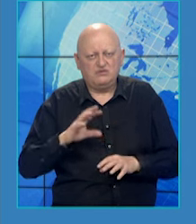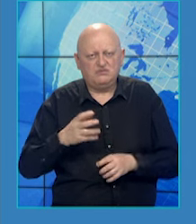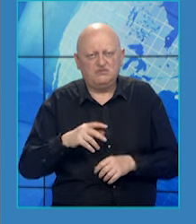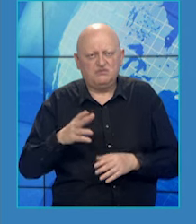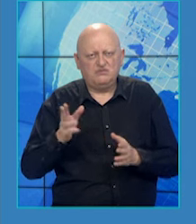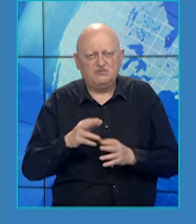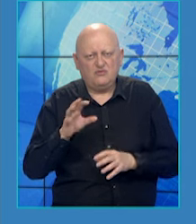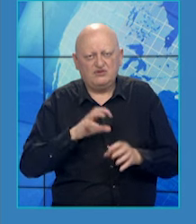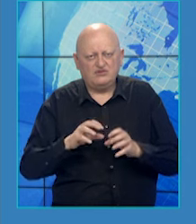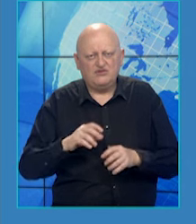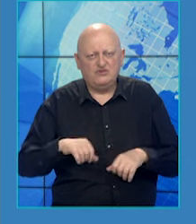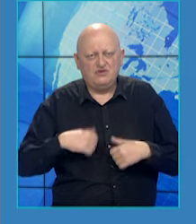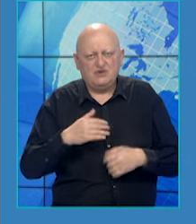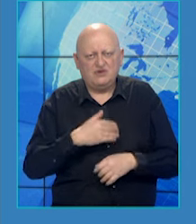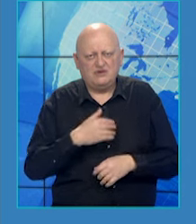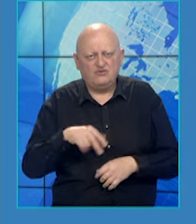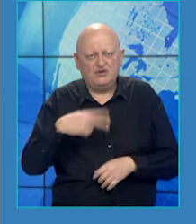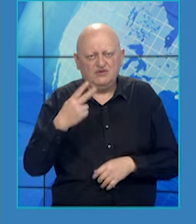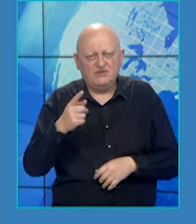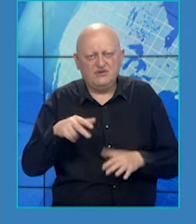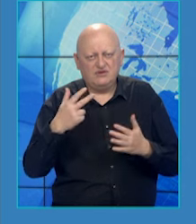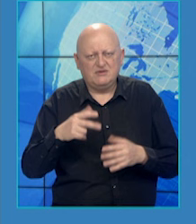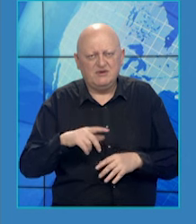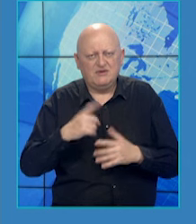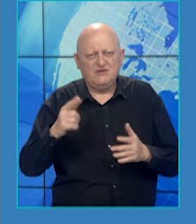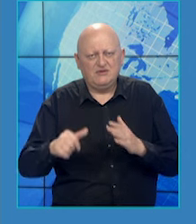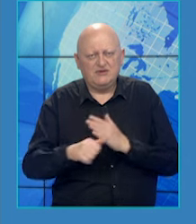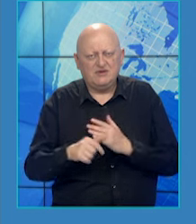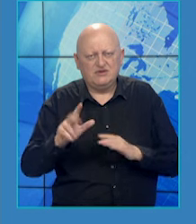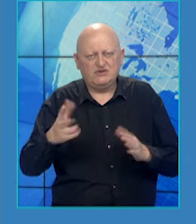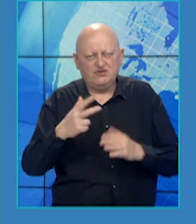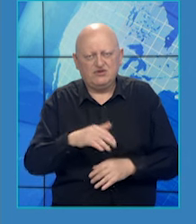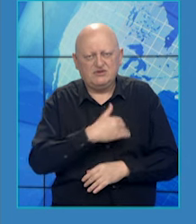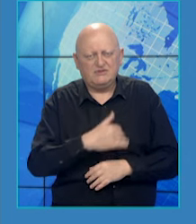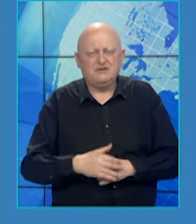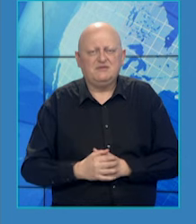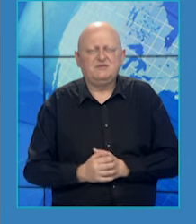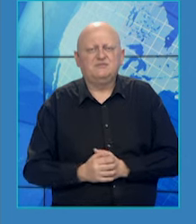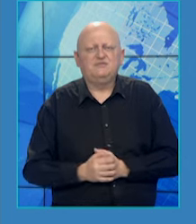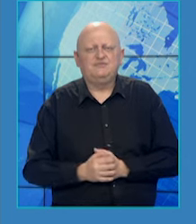sunčano uz malu do umjerenu oblačnost. Jutarnja temperatura od 2 do 8, a dnevna od 11 do